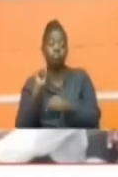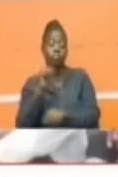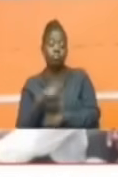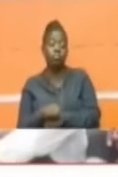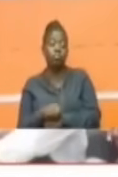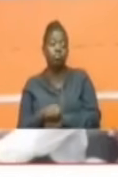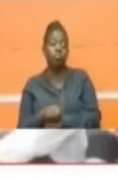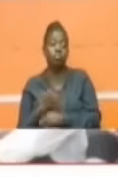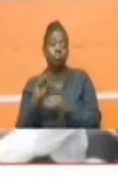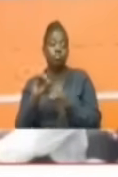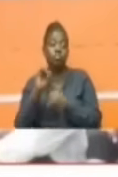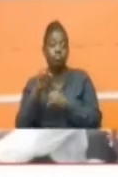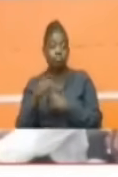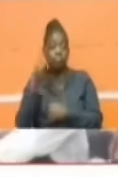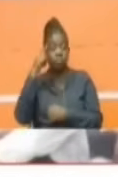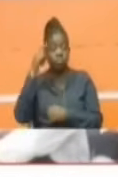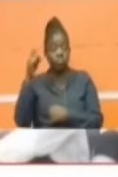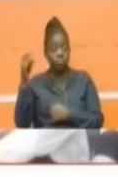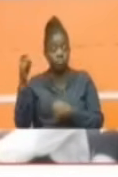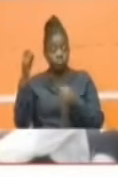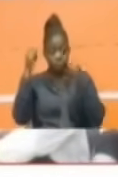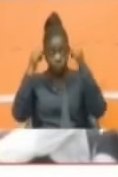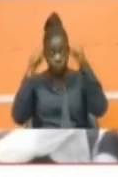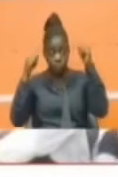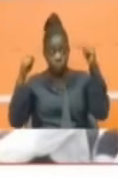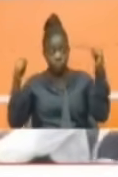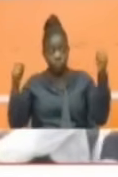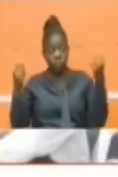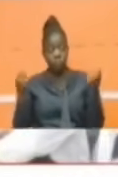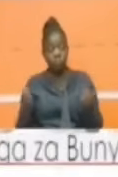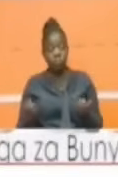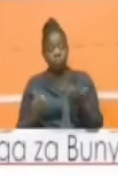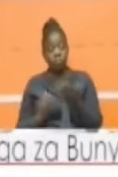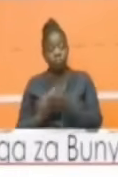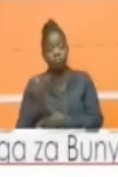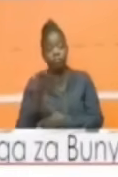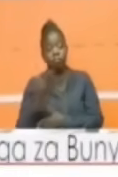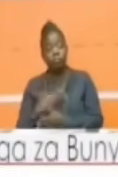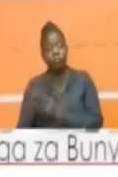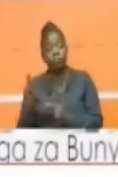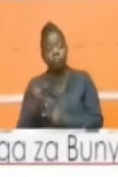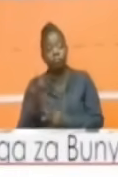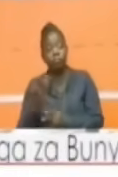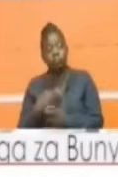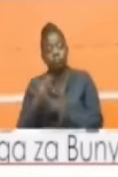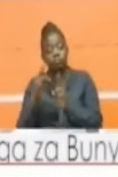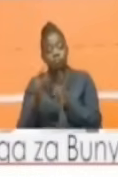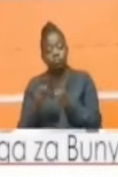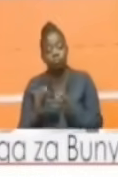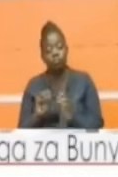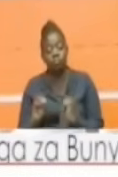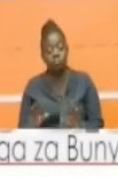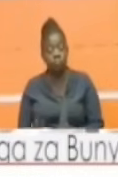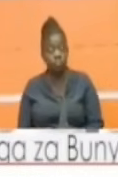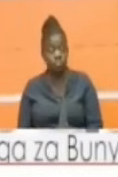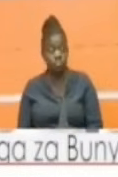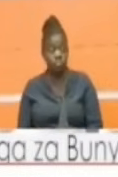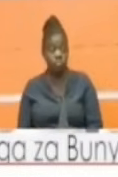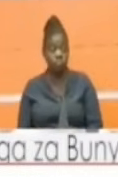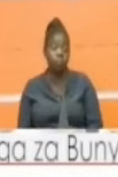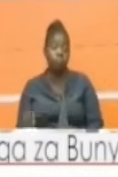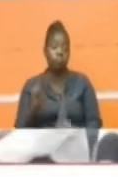dream of the president has come true We have people who did not have hope people who